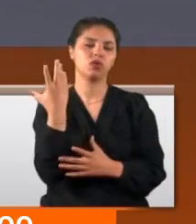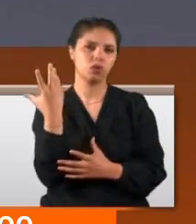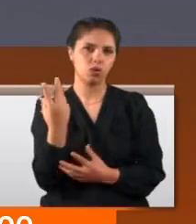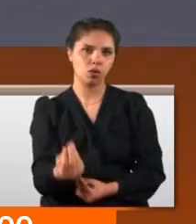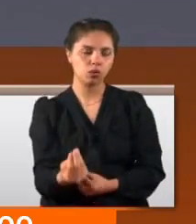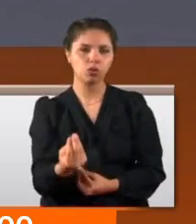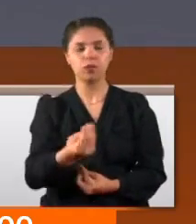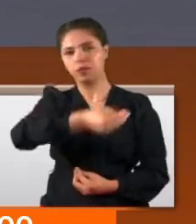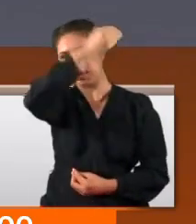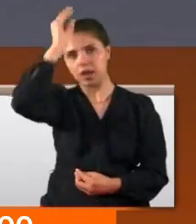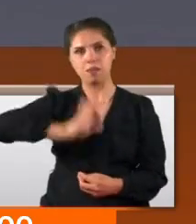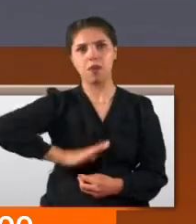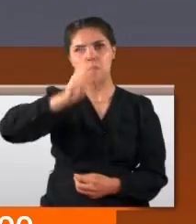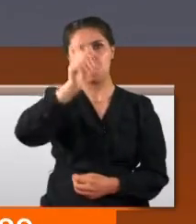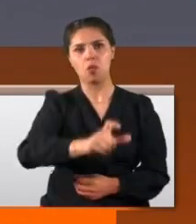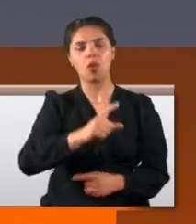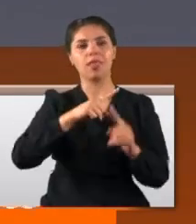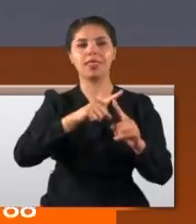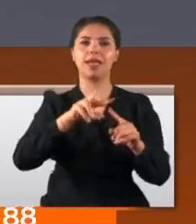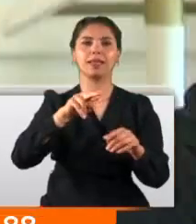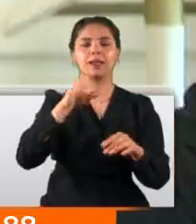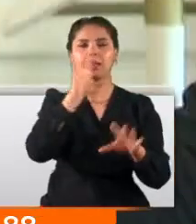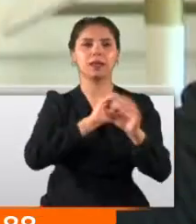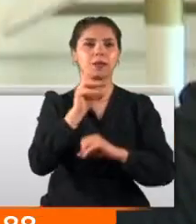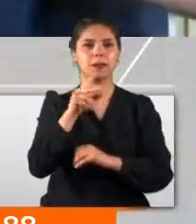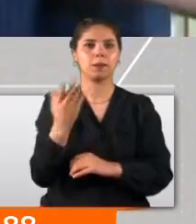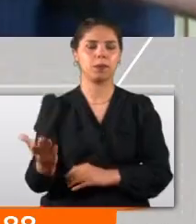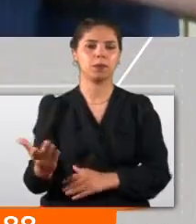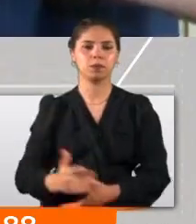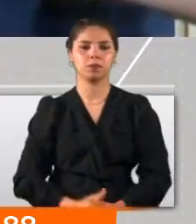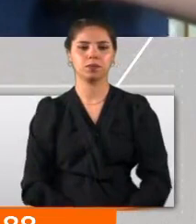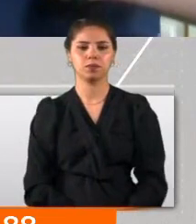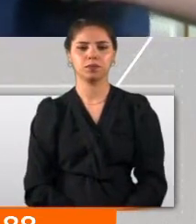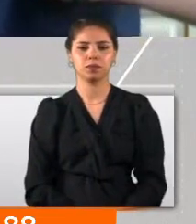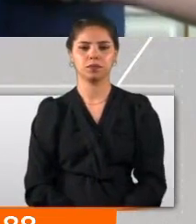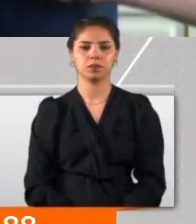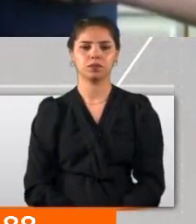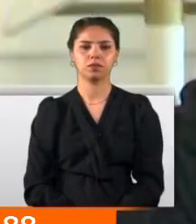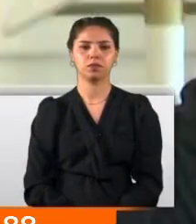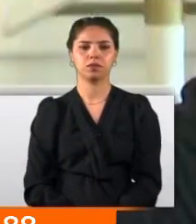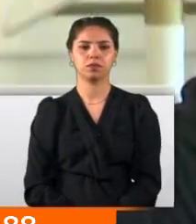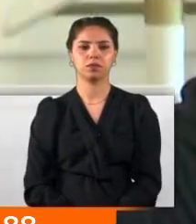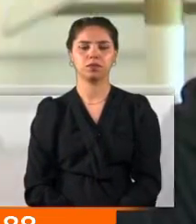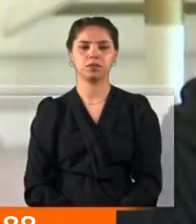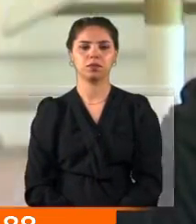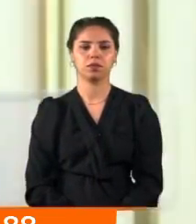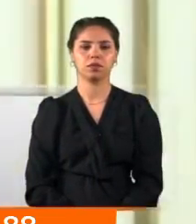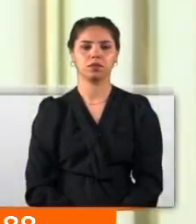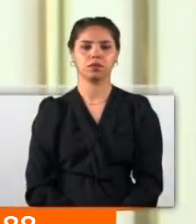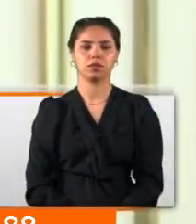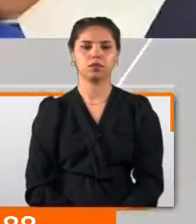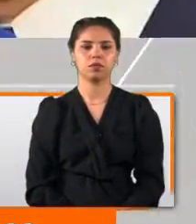attı. İmamoğlu'na da aba altından sopa gösterdi. Bahsi geçen kelimeleri bir kadın olarak söylememiştir